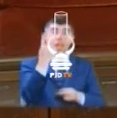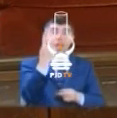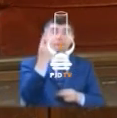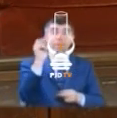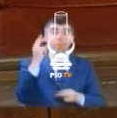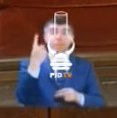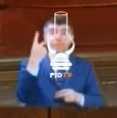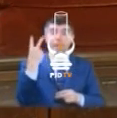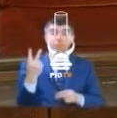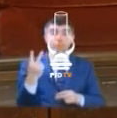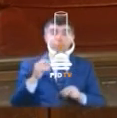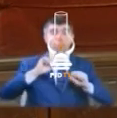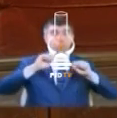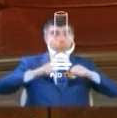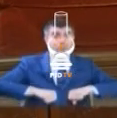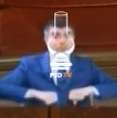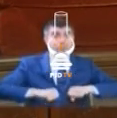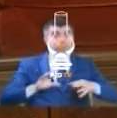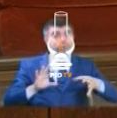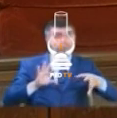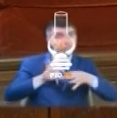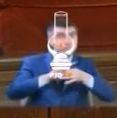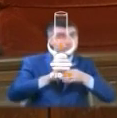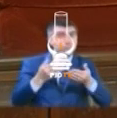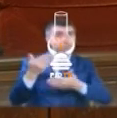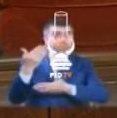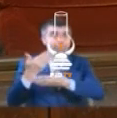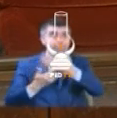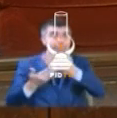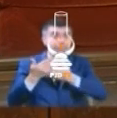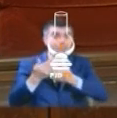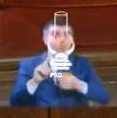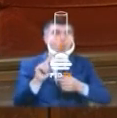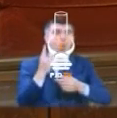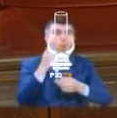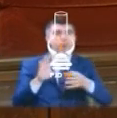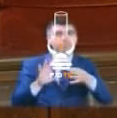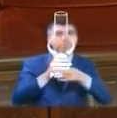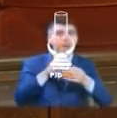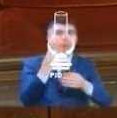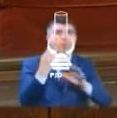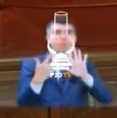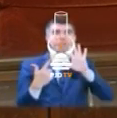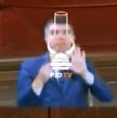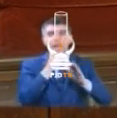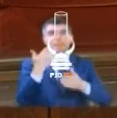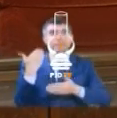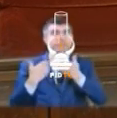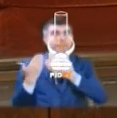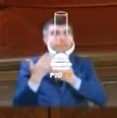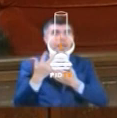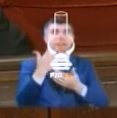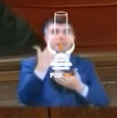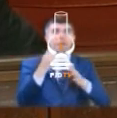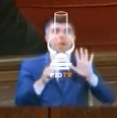صدقت اللجنة الوطنية للاستثمارات على اتفاقية إطار الاستثمار، كيكمل الاتفاقية الأولى ديال 2007 وكيخصص 67